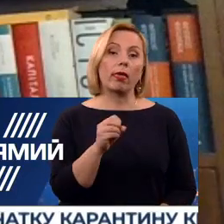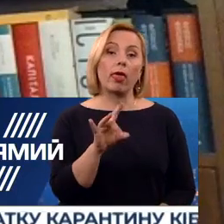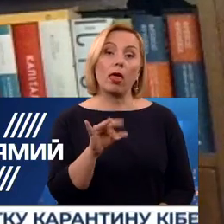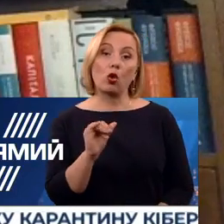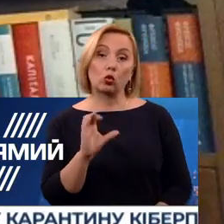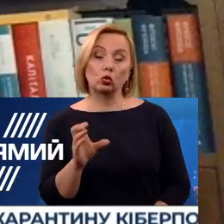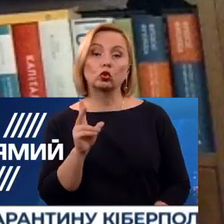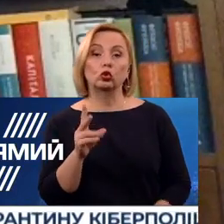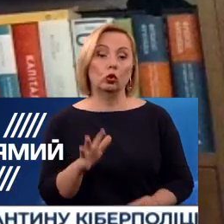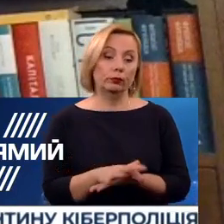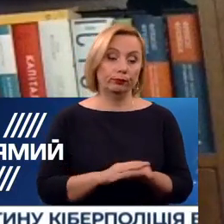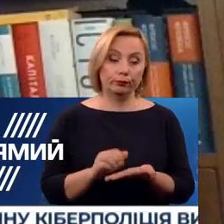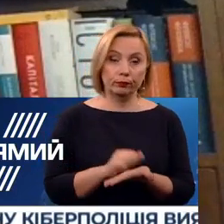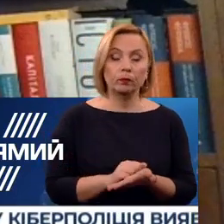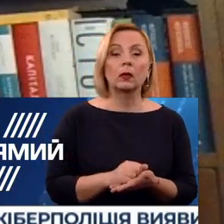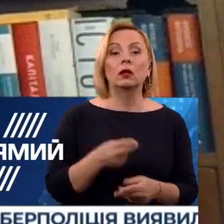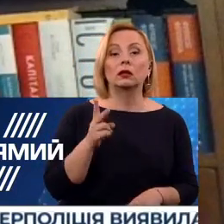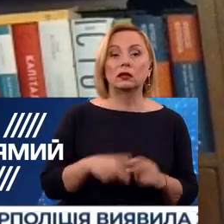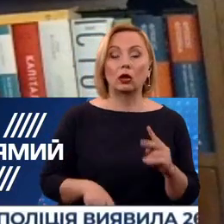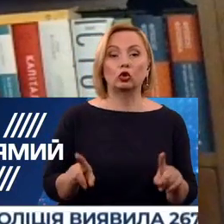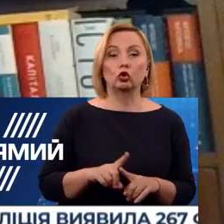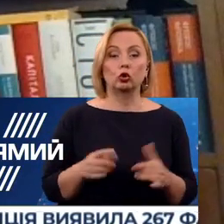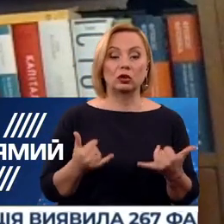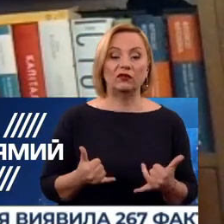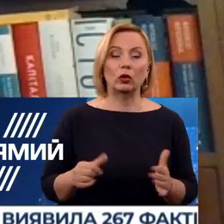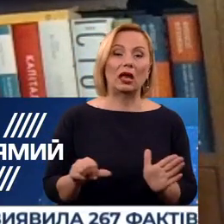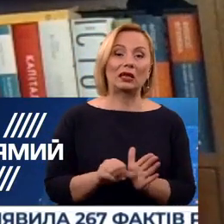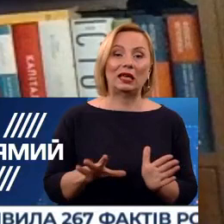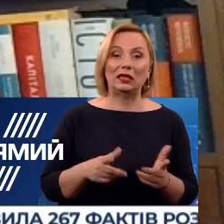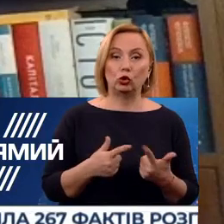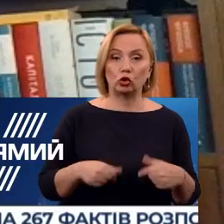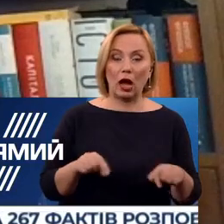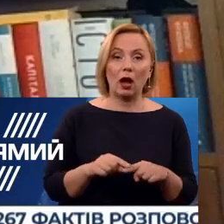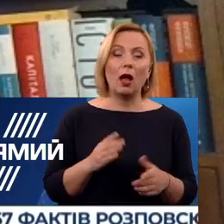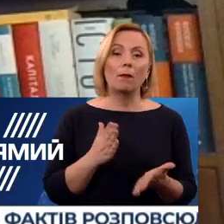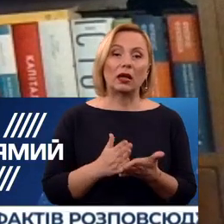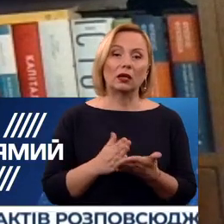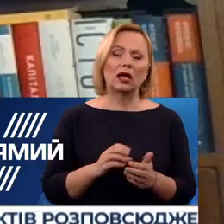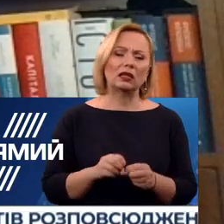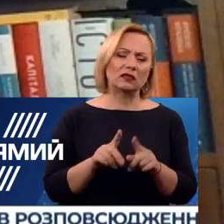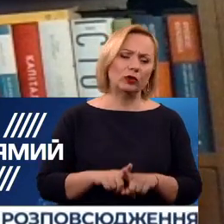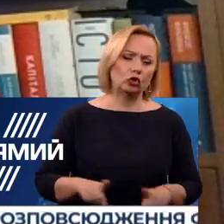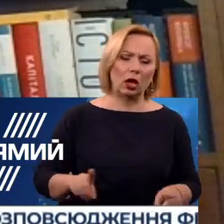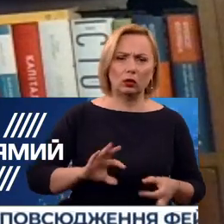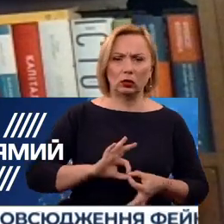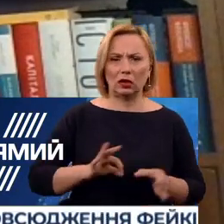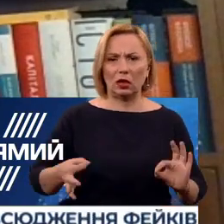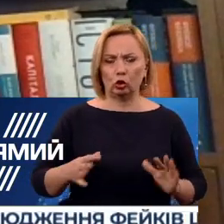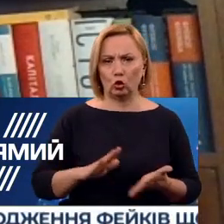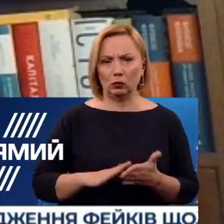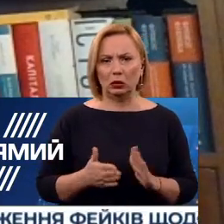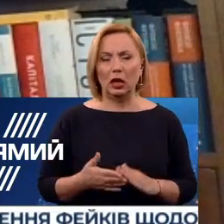енергетику, закінчилося тим, що сьогодні енергетична галузь в Україні перебуває в надзвичайно складному становищі.